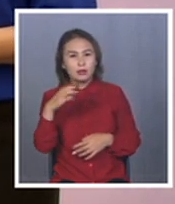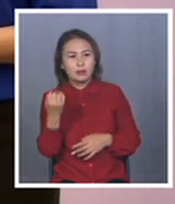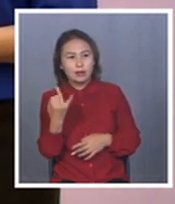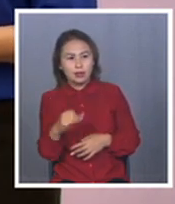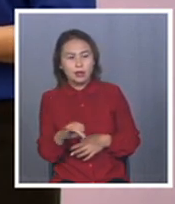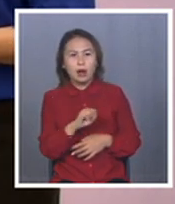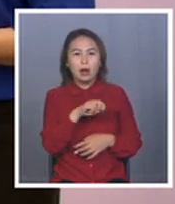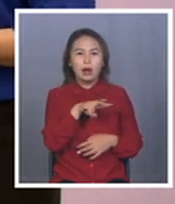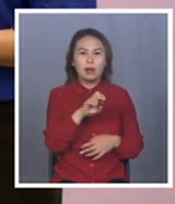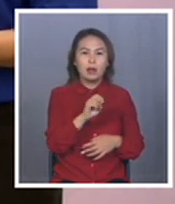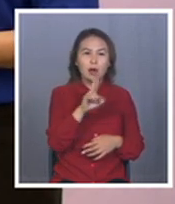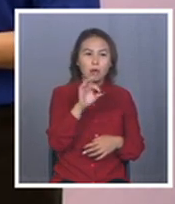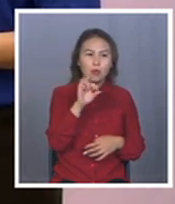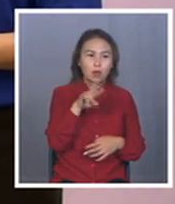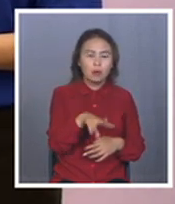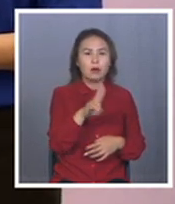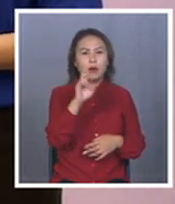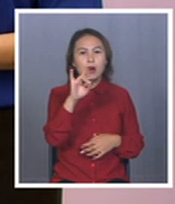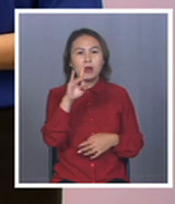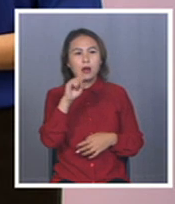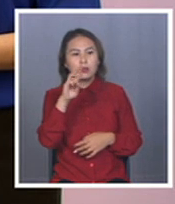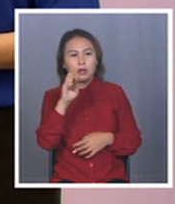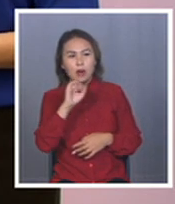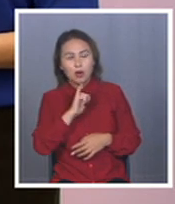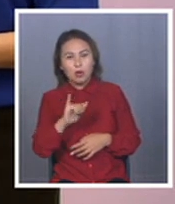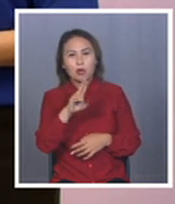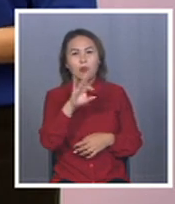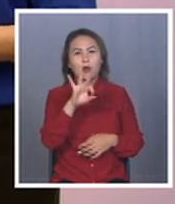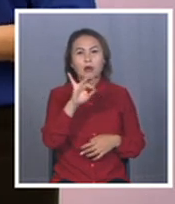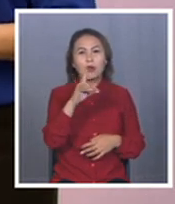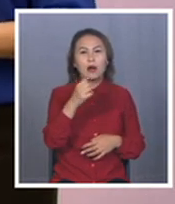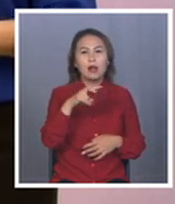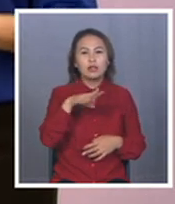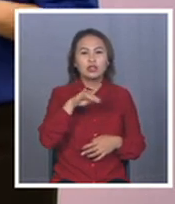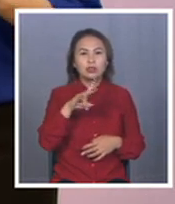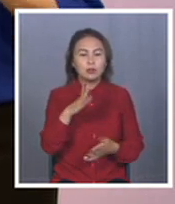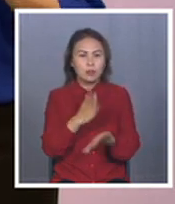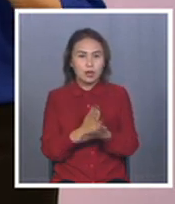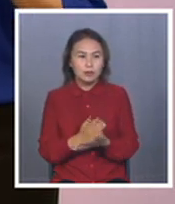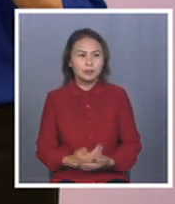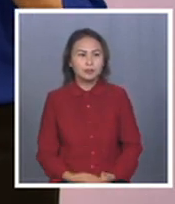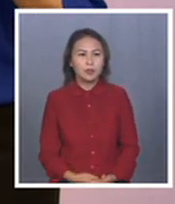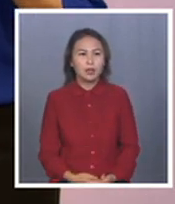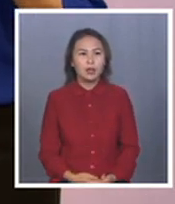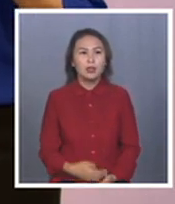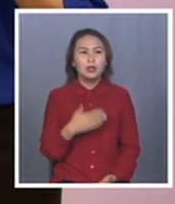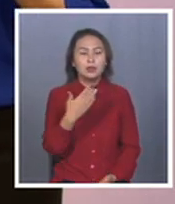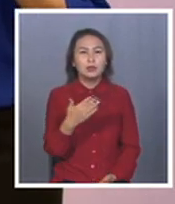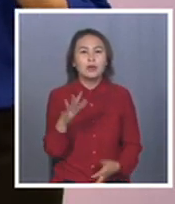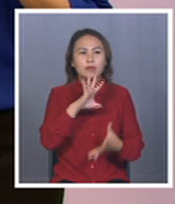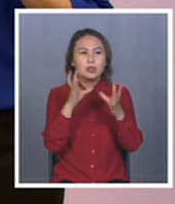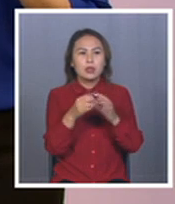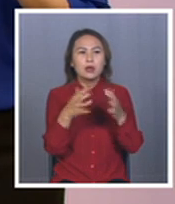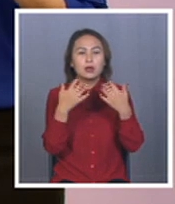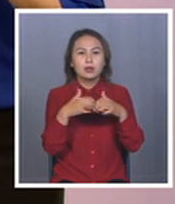Алакөл, Қаратау және Қорғалжың қорықтары бар екен. Сонда қорықтардың саны